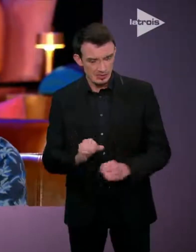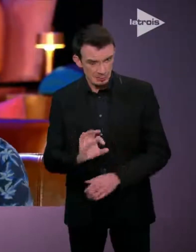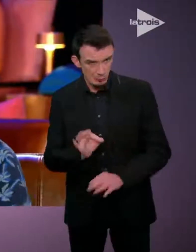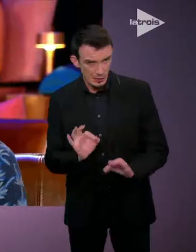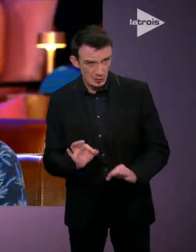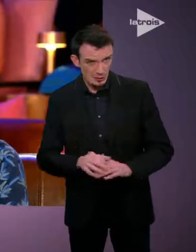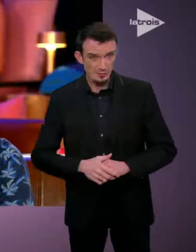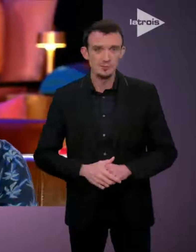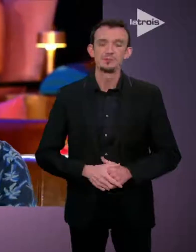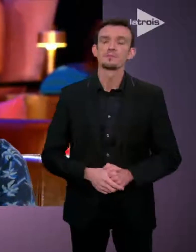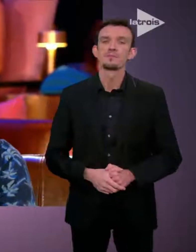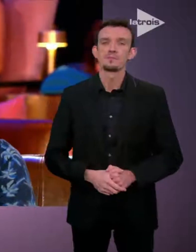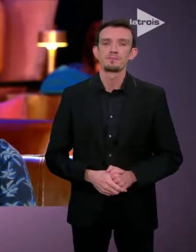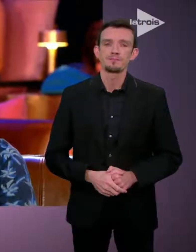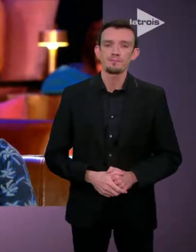Oui, effectivement,